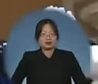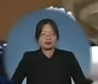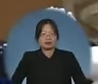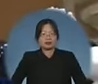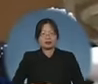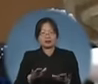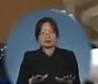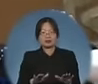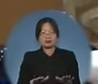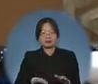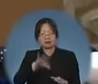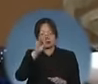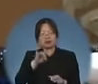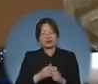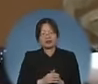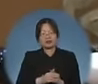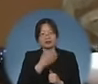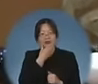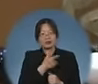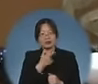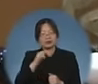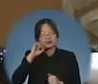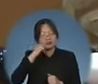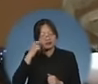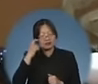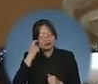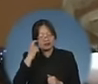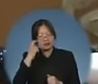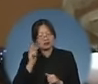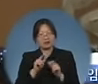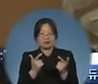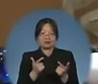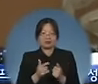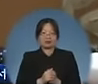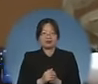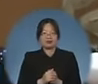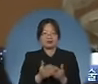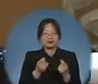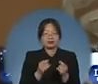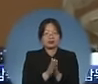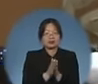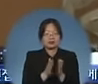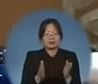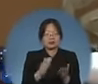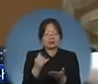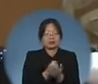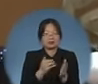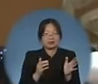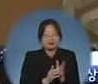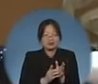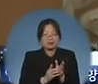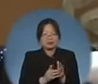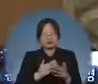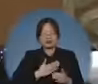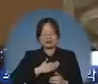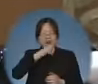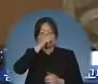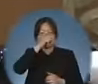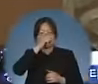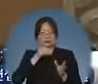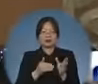자, 일단 저는 행복 너무 어렵게 생각하지 않기 이런 출발점을 얻은 것 같아서 기분이